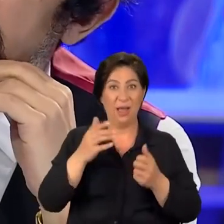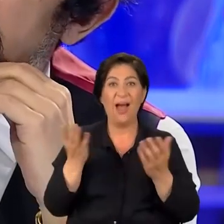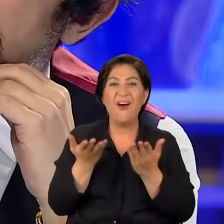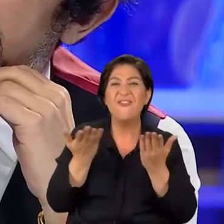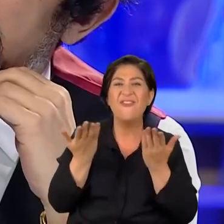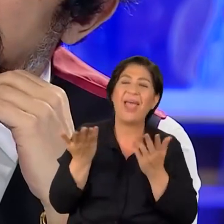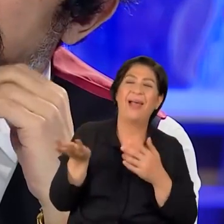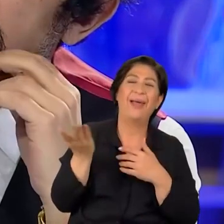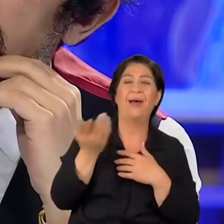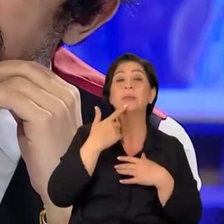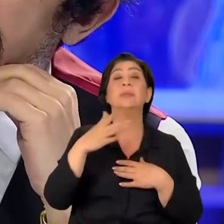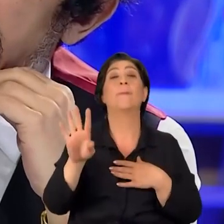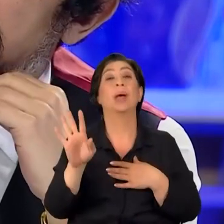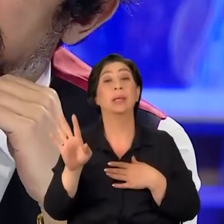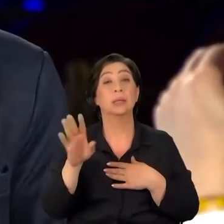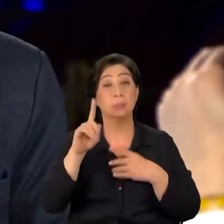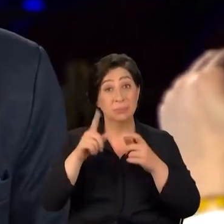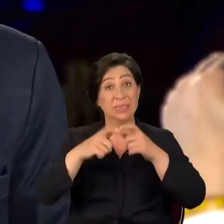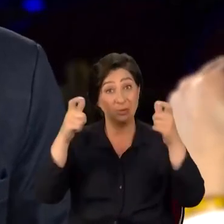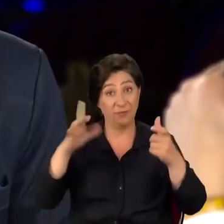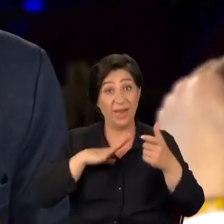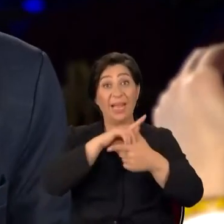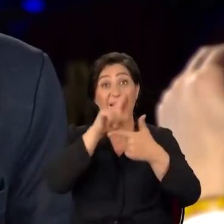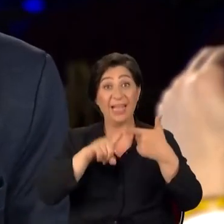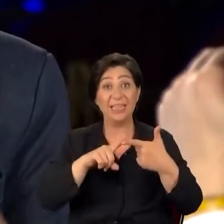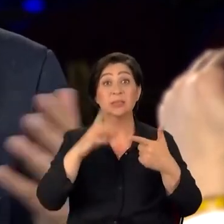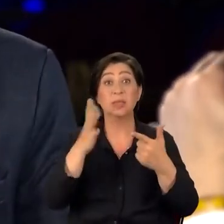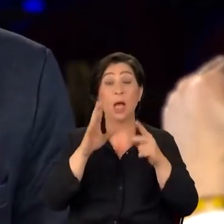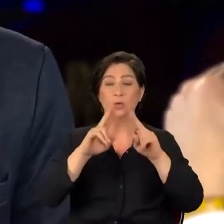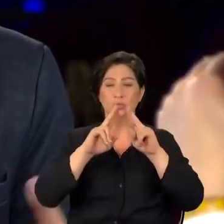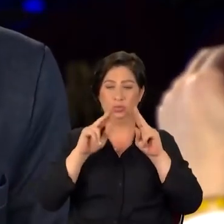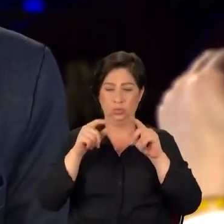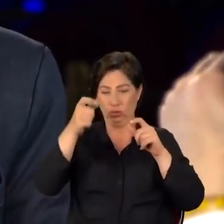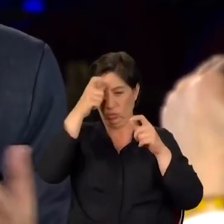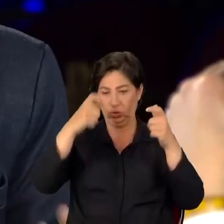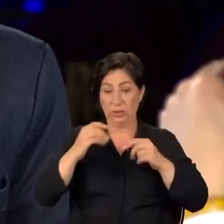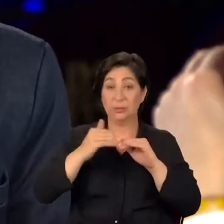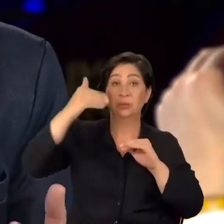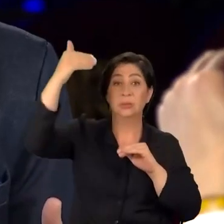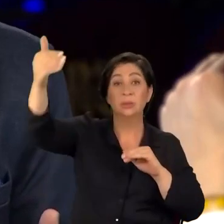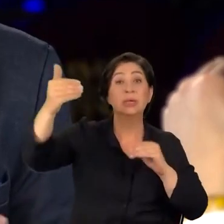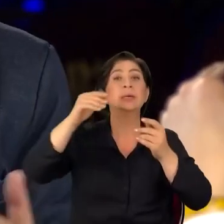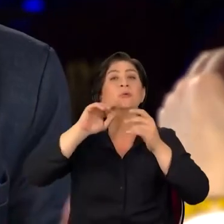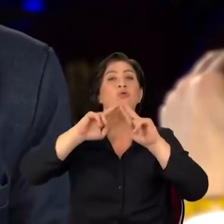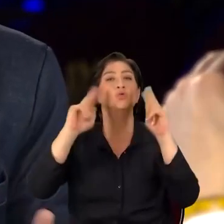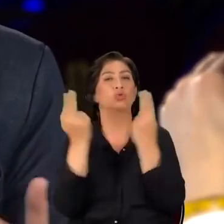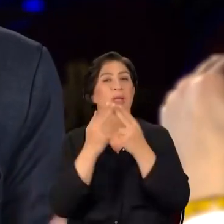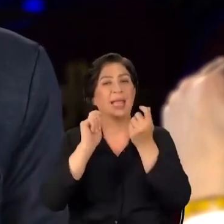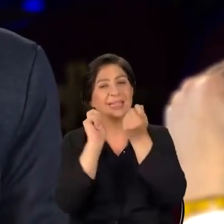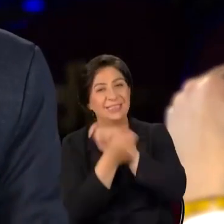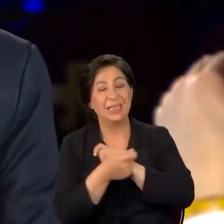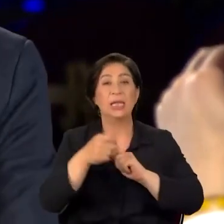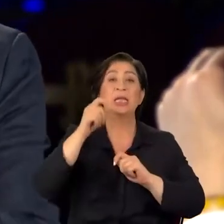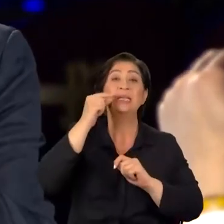almayın. Dolayısıyla bir böyle bir gelişme var, iki bir de daha ulus ötesi çevre meseleleri, küresel iklim değişikliği, insan hakları,